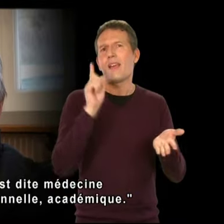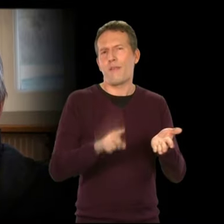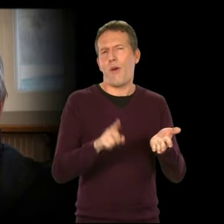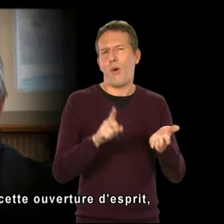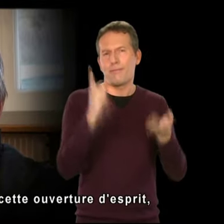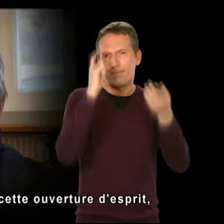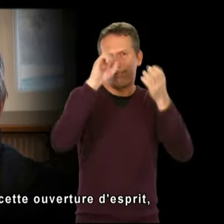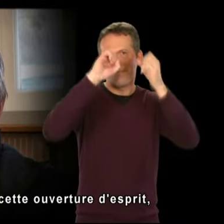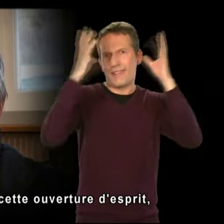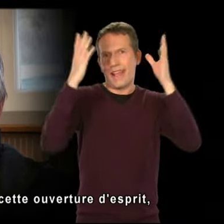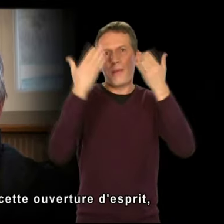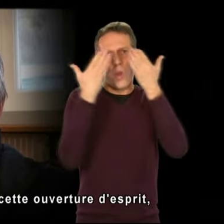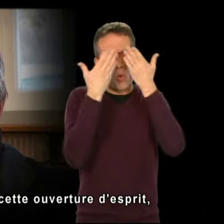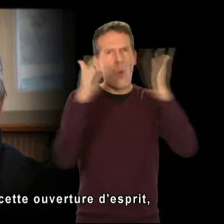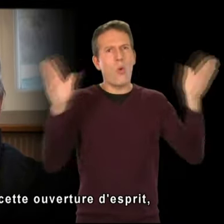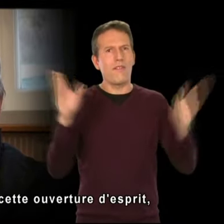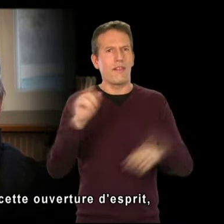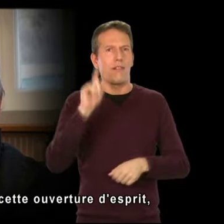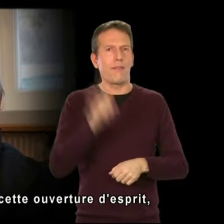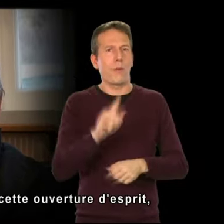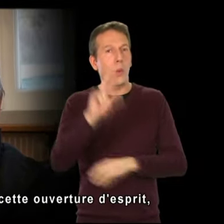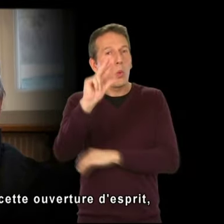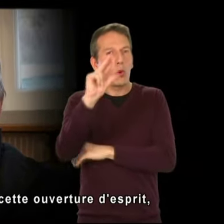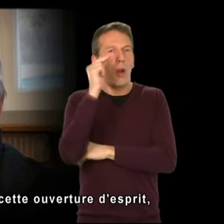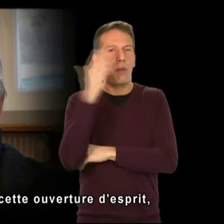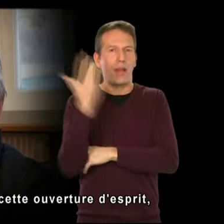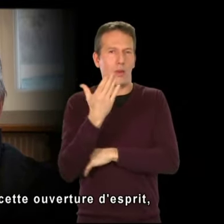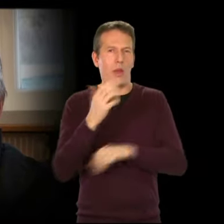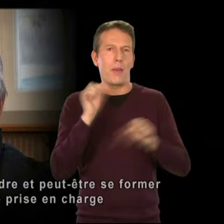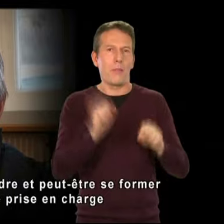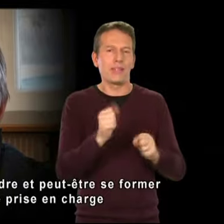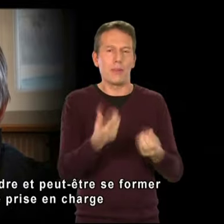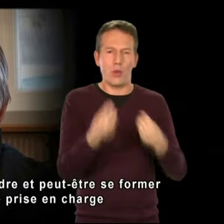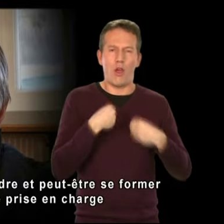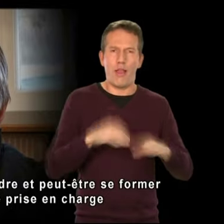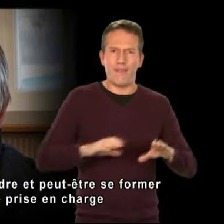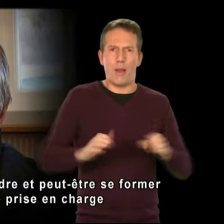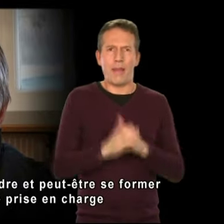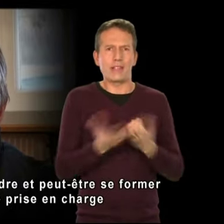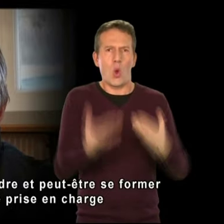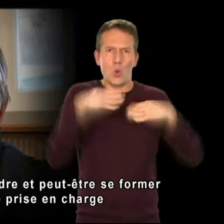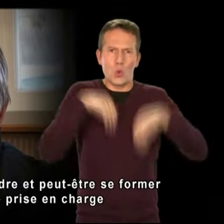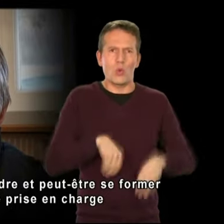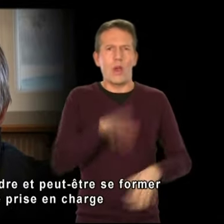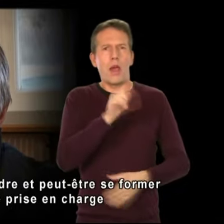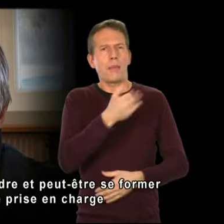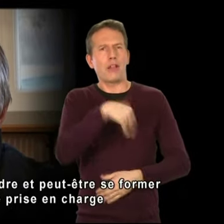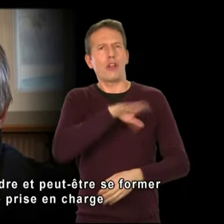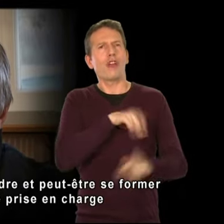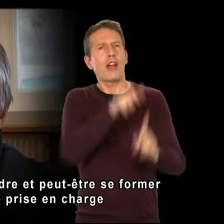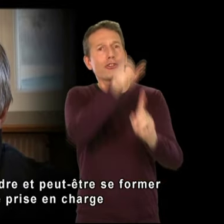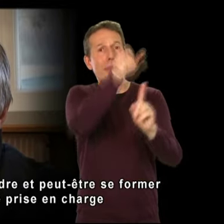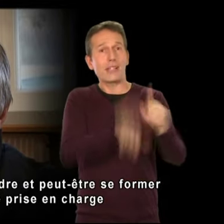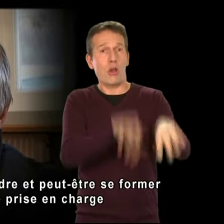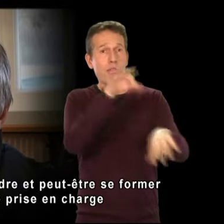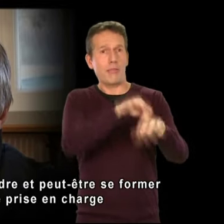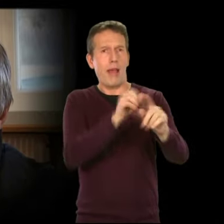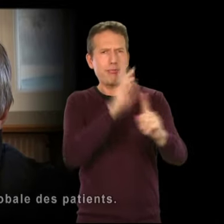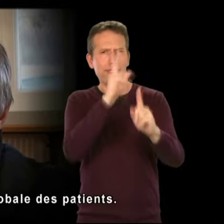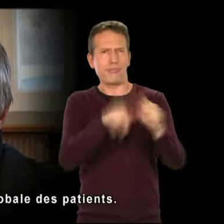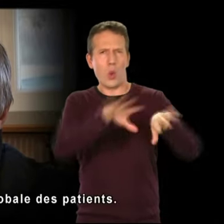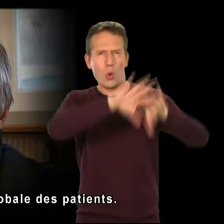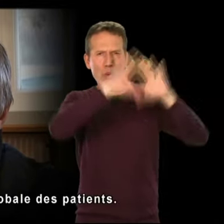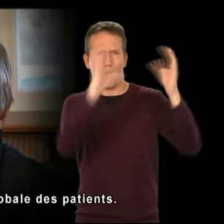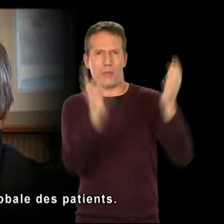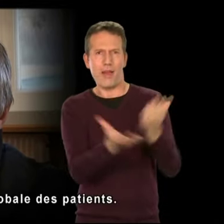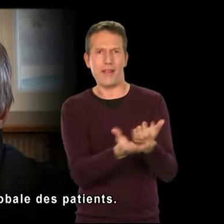académique. Et il faut avoir cette ouverture d'esprit pour comprendre peut-être, pour se former peut-être à une prise en charge